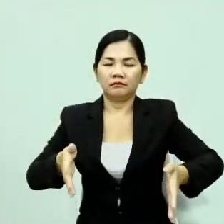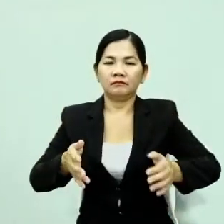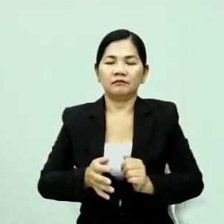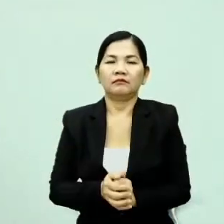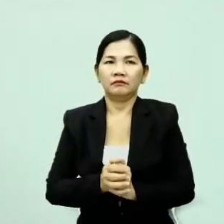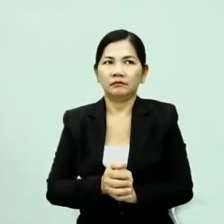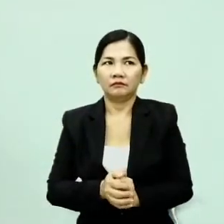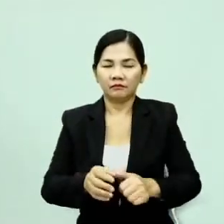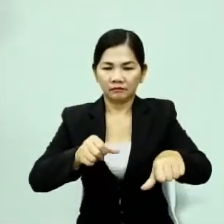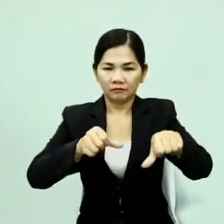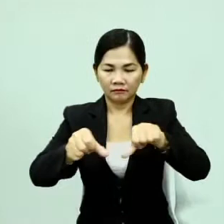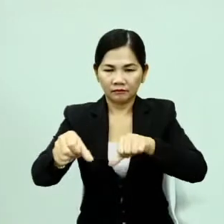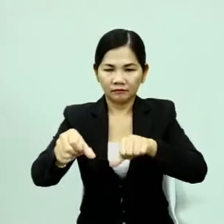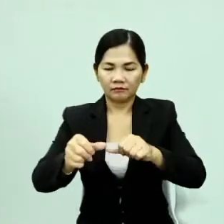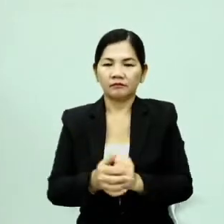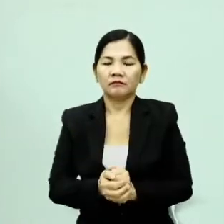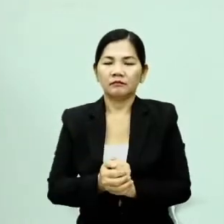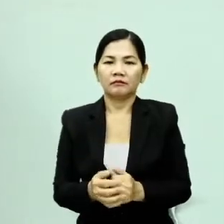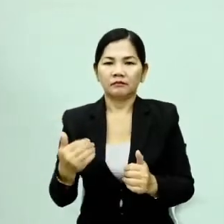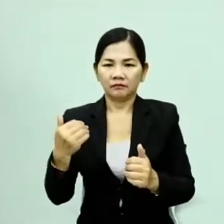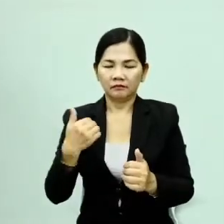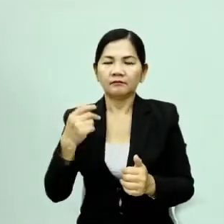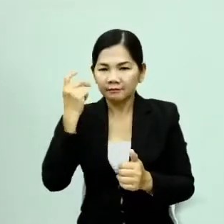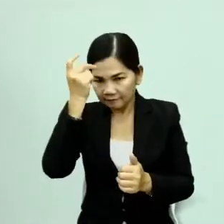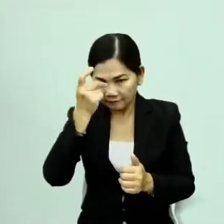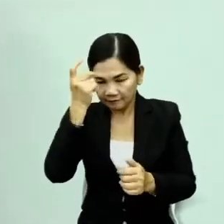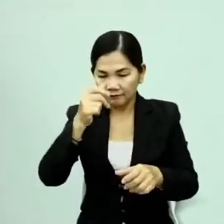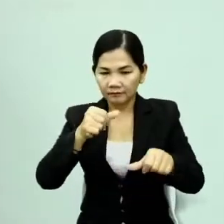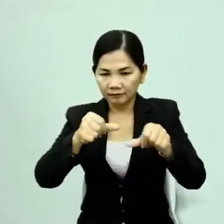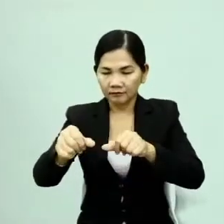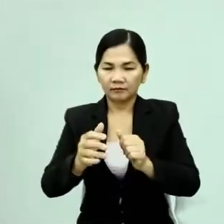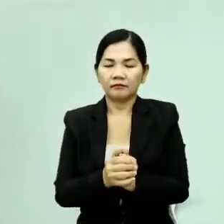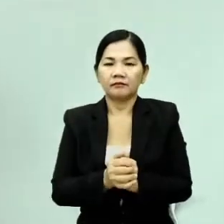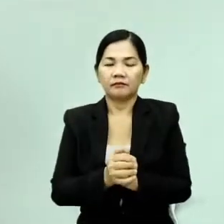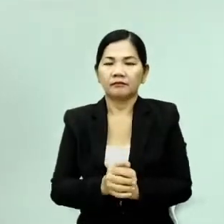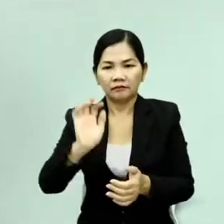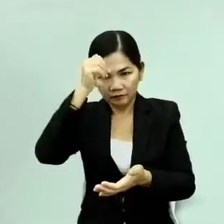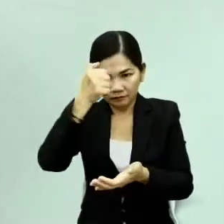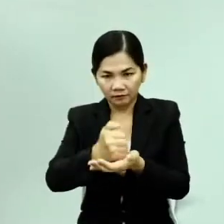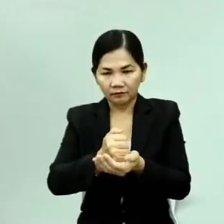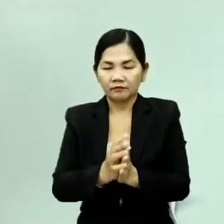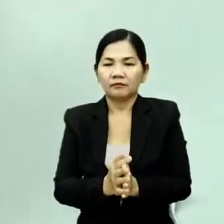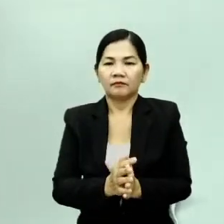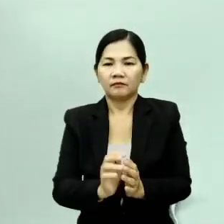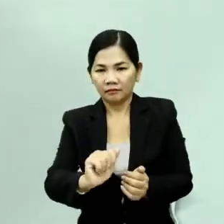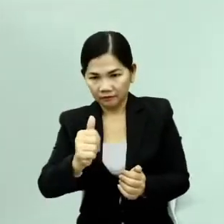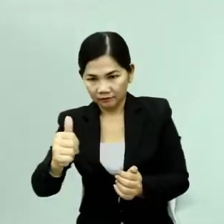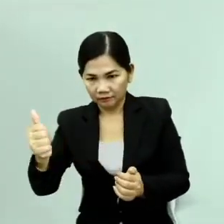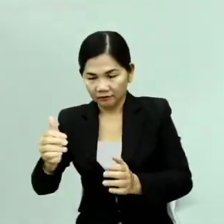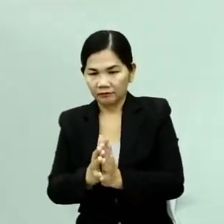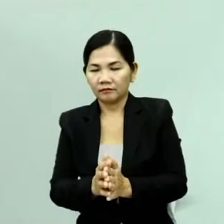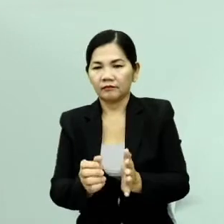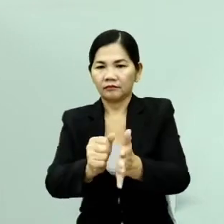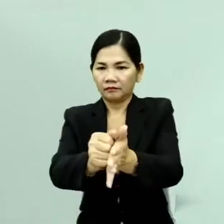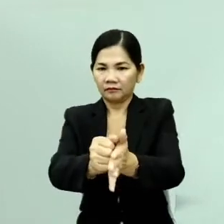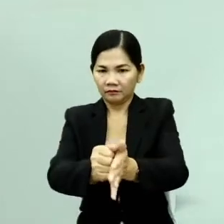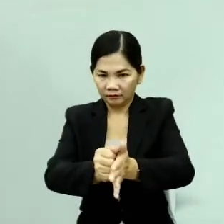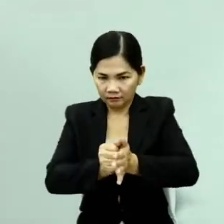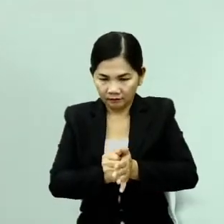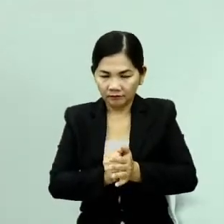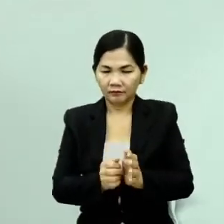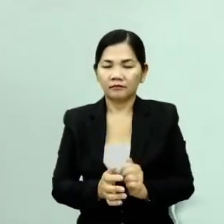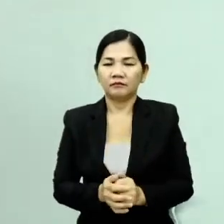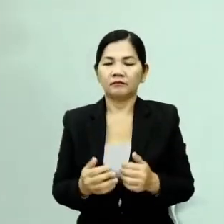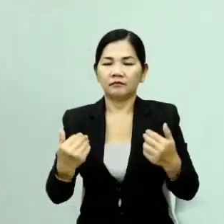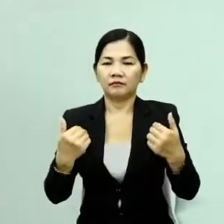con mơ bà rụp hiệp nâng cha hai con cất bằng tờ tiệt ta bà đó bà giàu cho vậy khá tiết cha cai bị cầm lang ô tiếng